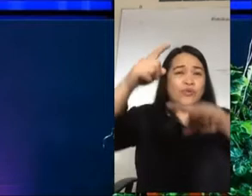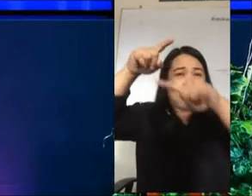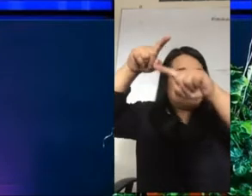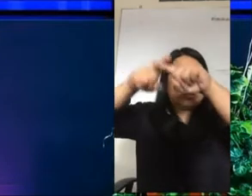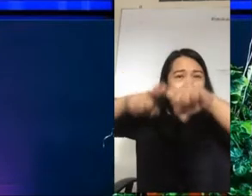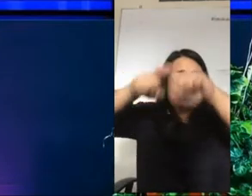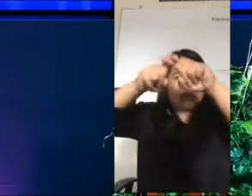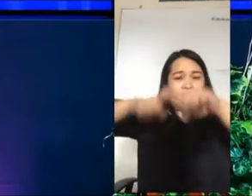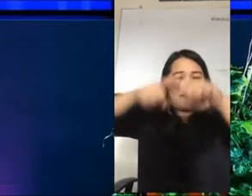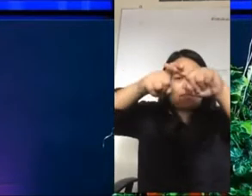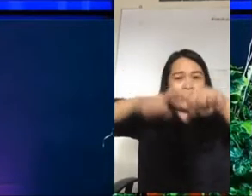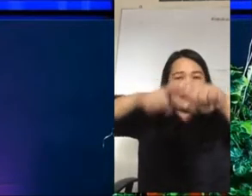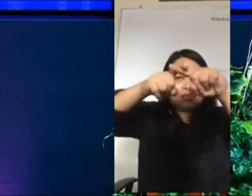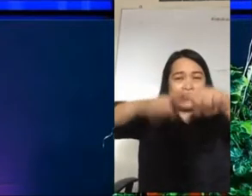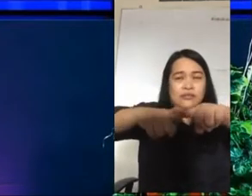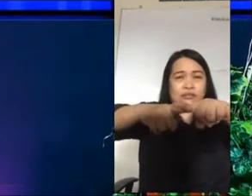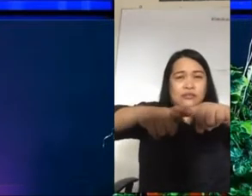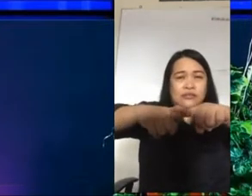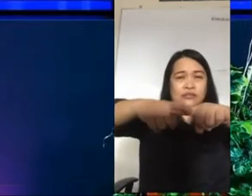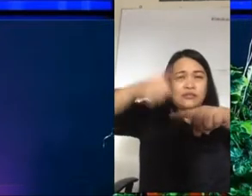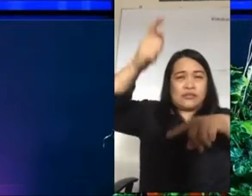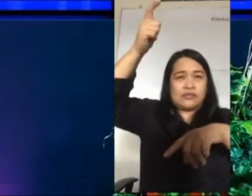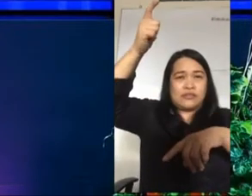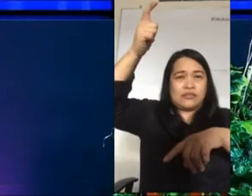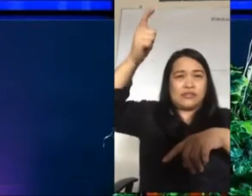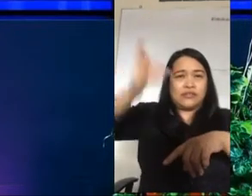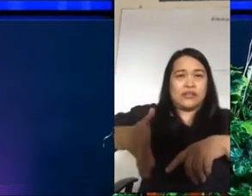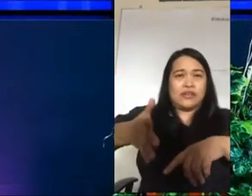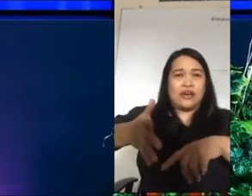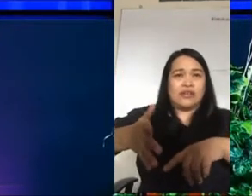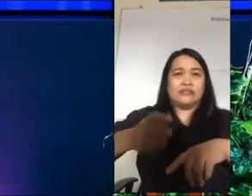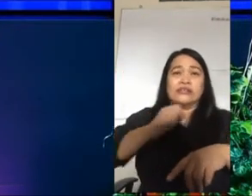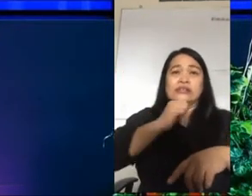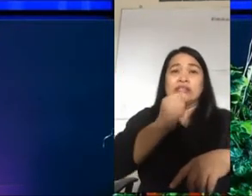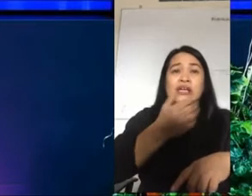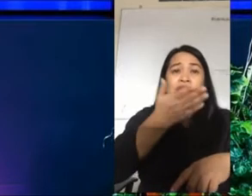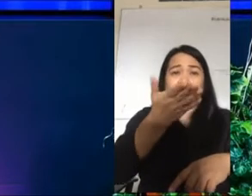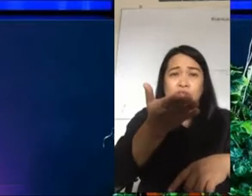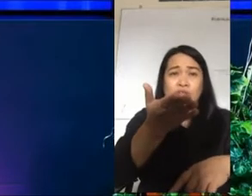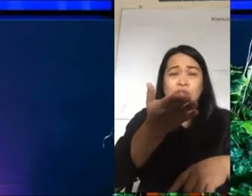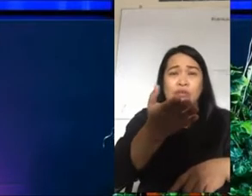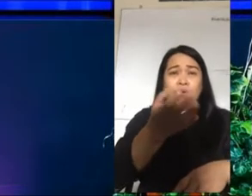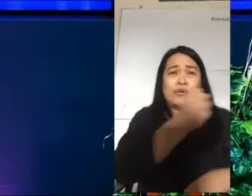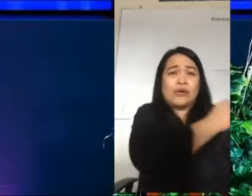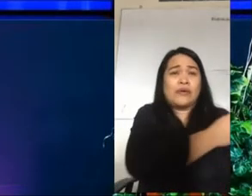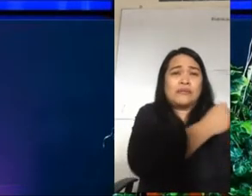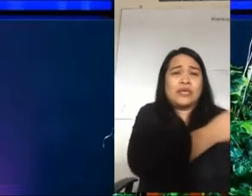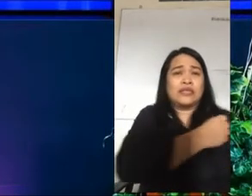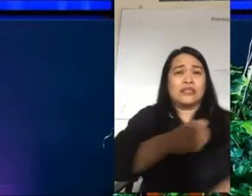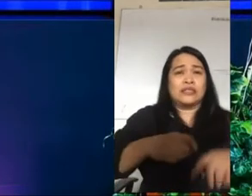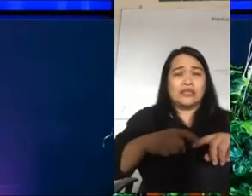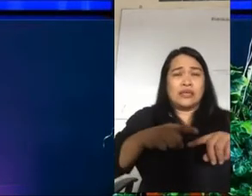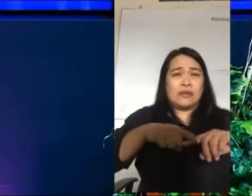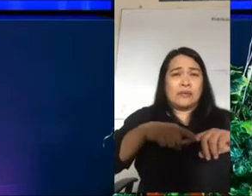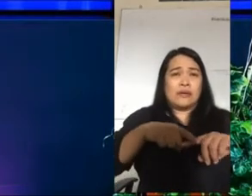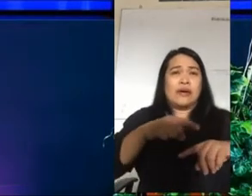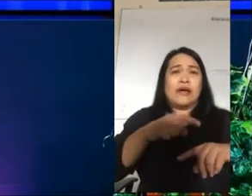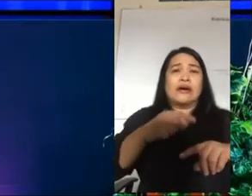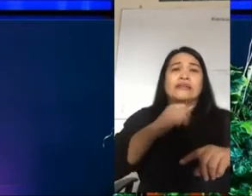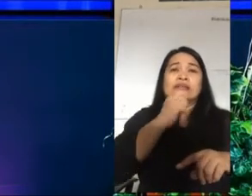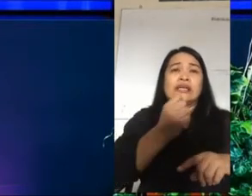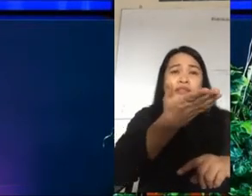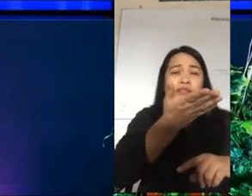kayamanan. Ang aking sandigan ay hindi ang aking karunungan, kundi ang aking sandigan, ang aking matayog na